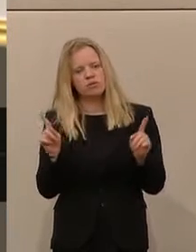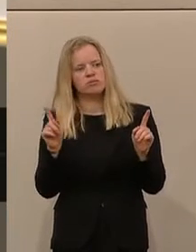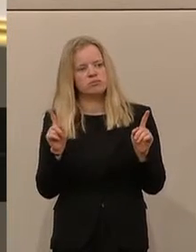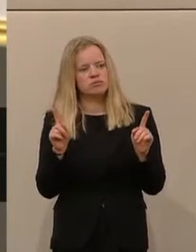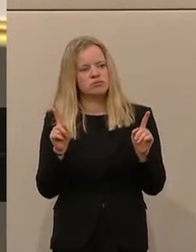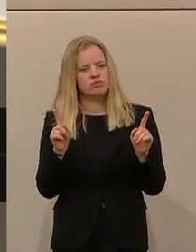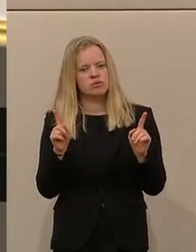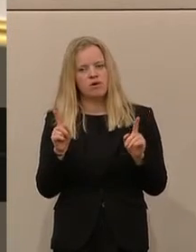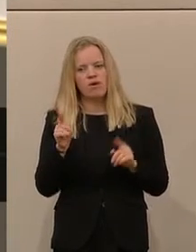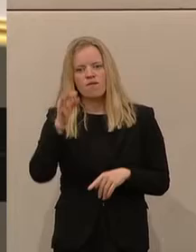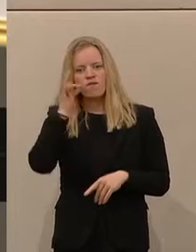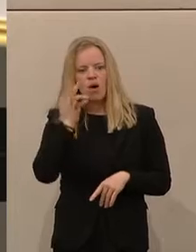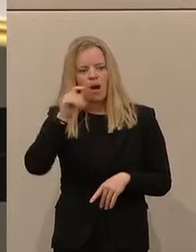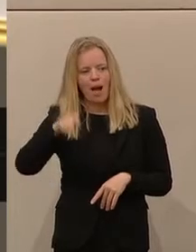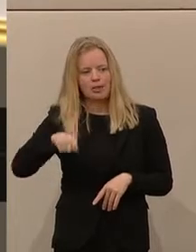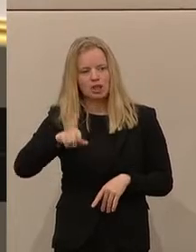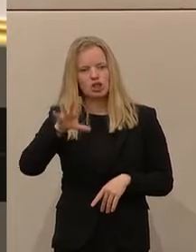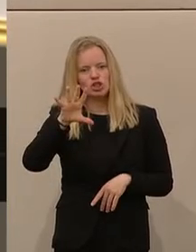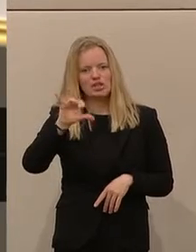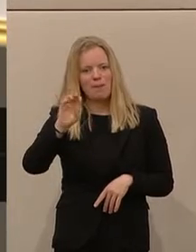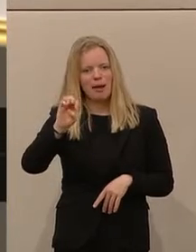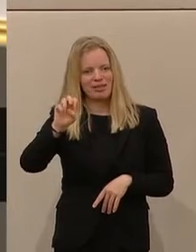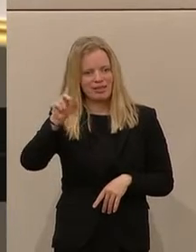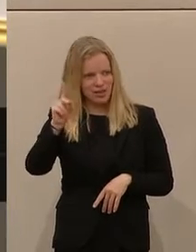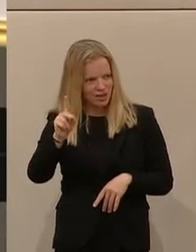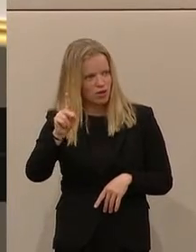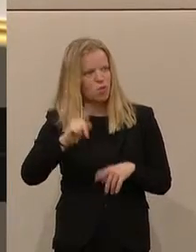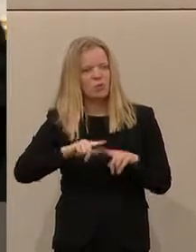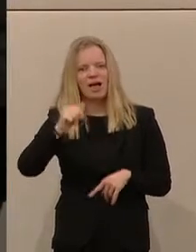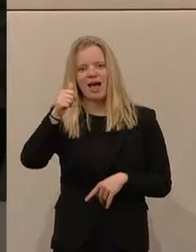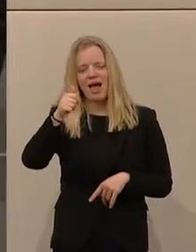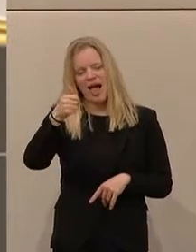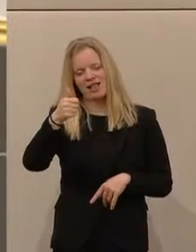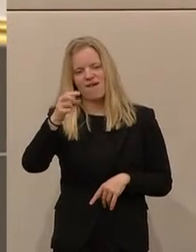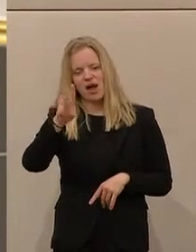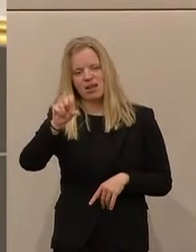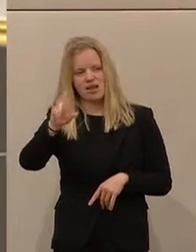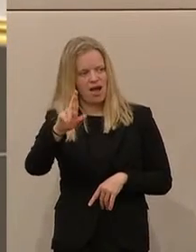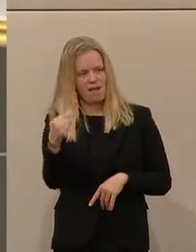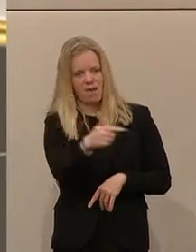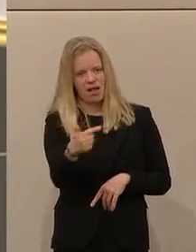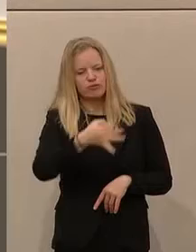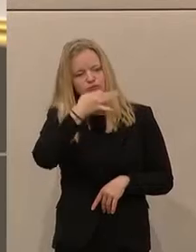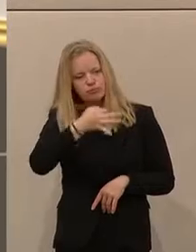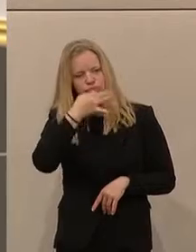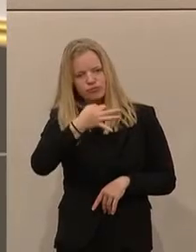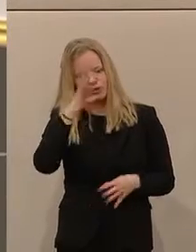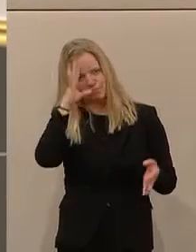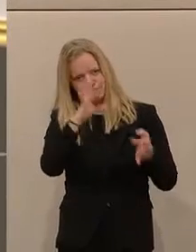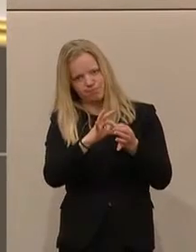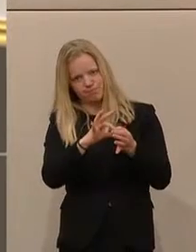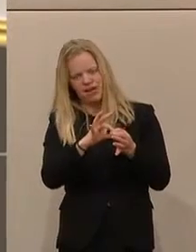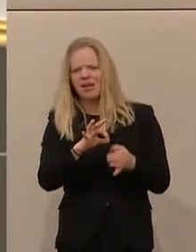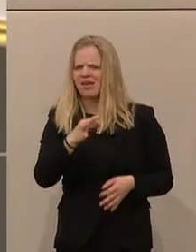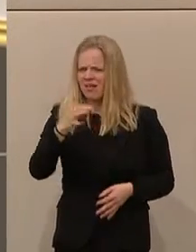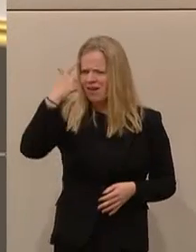Ausführungen der Frau Abgeordneten Schimanek und auch des Abgeordneten Einwallner Bezug nehmen und darf in Erinnerung